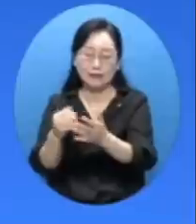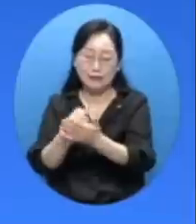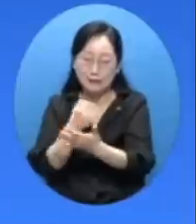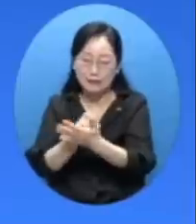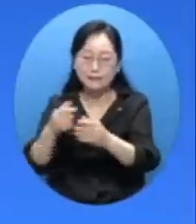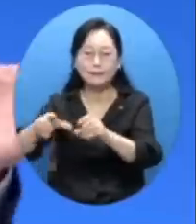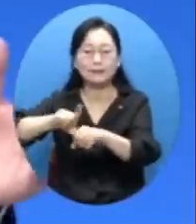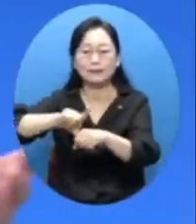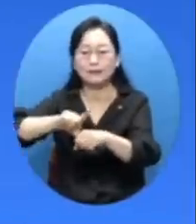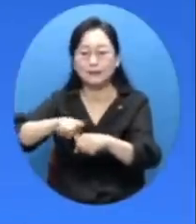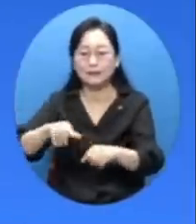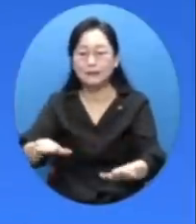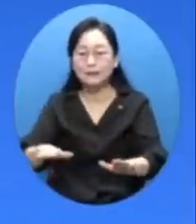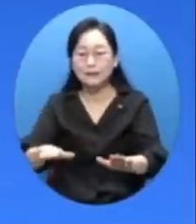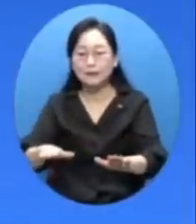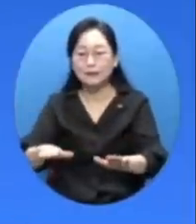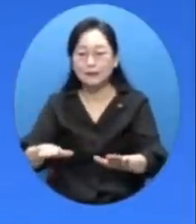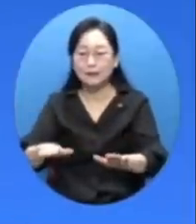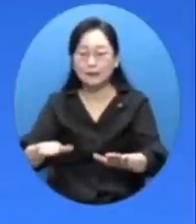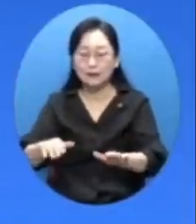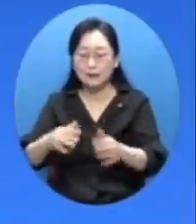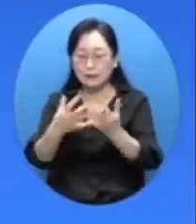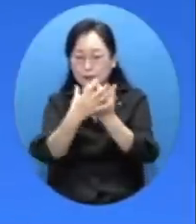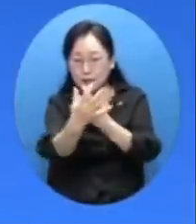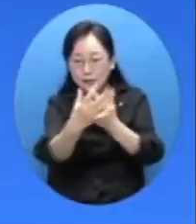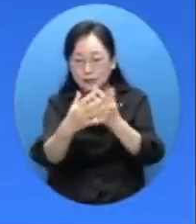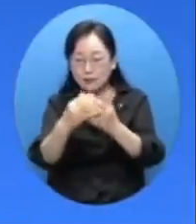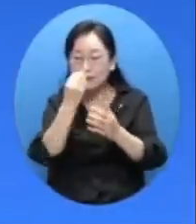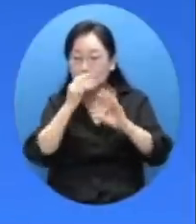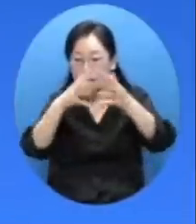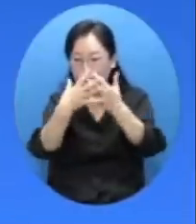되었습니다. 그러니까 온 회중이 일어나서